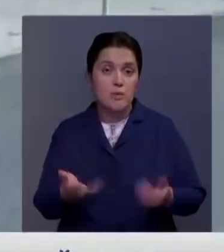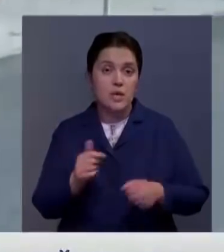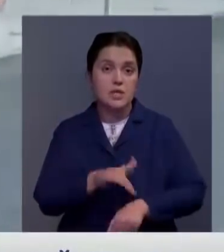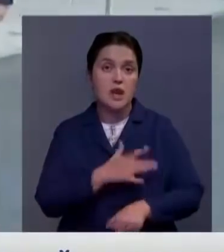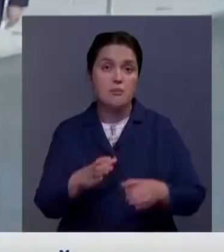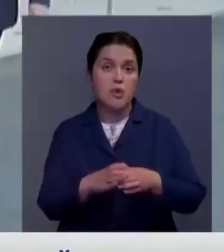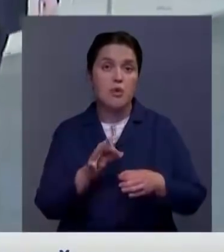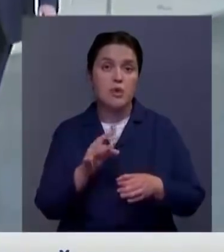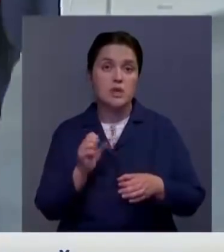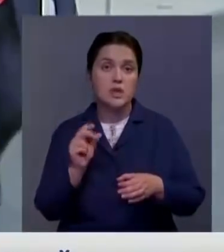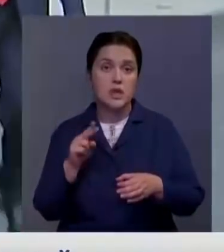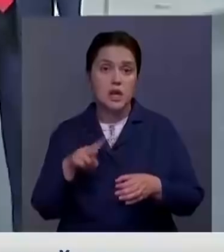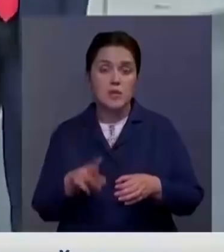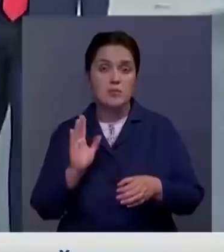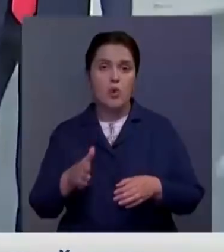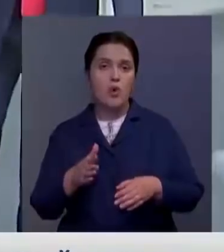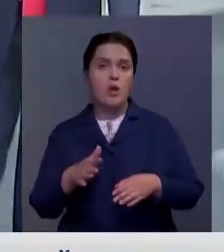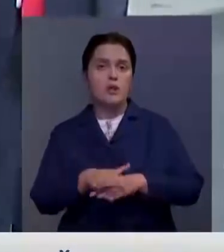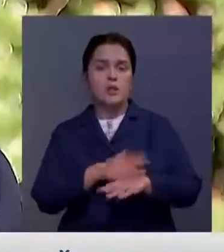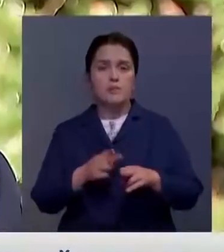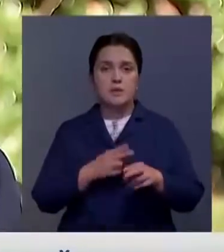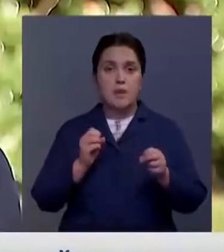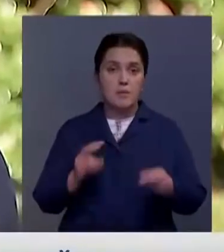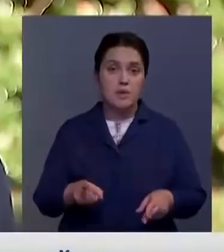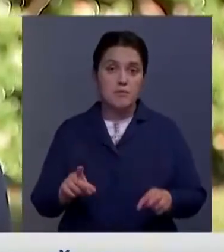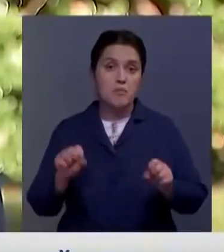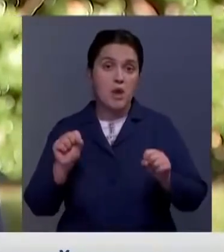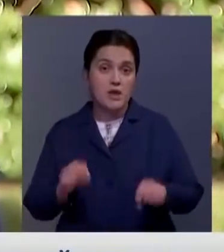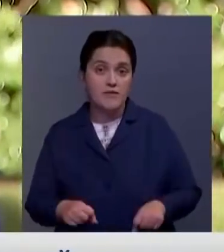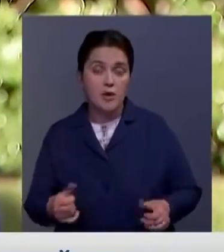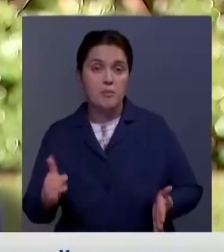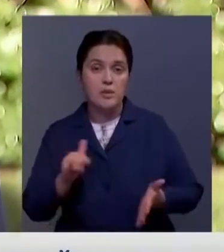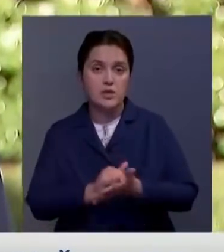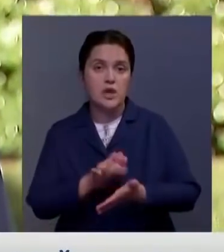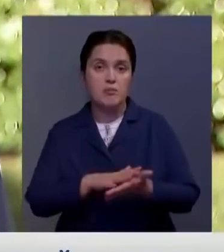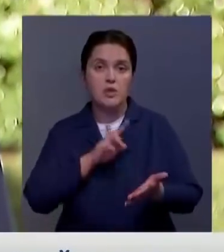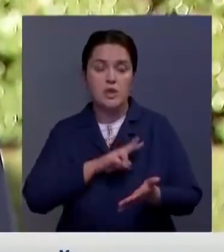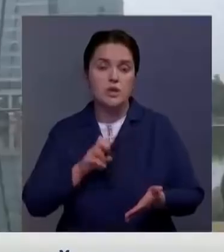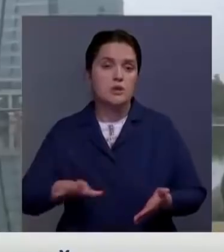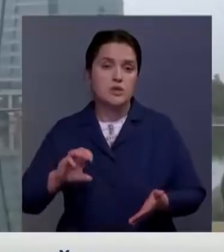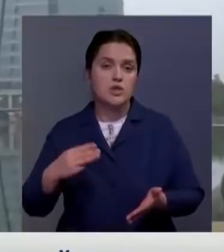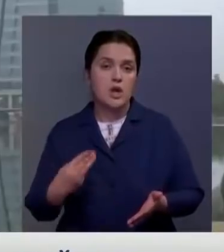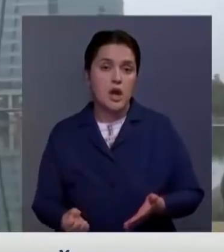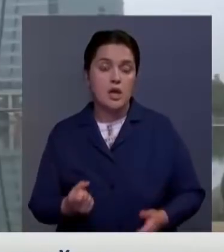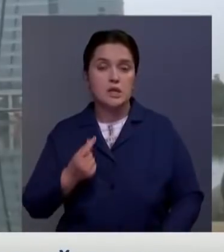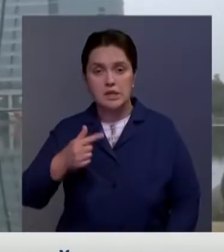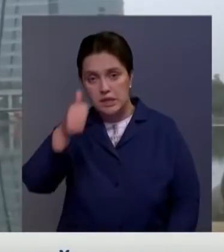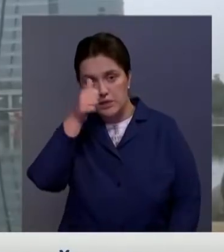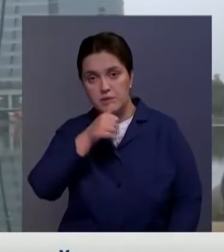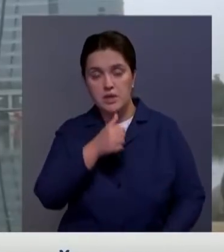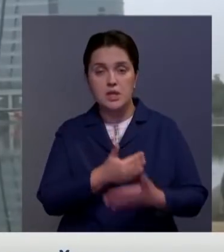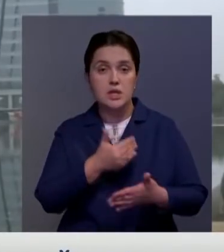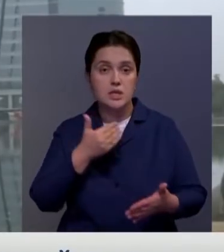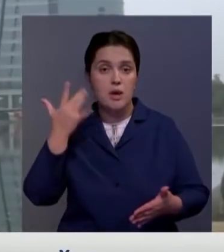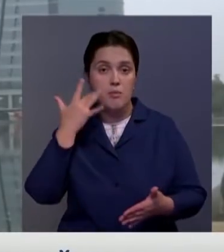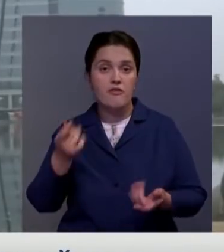Oracle решит проблему нацбезопасности страны. Кроме того, это позволит приложению продолжить работу на территории США. Напомню, несколько